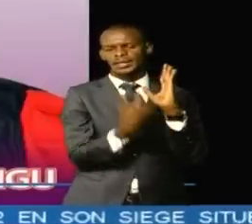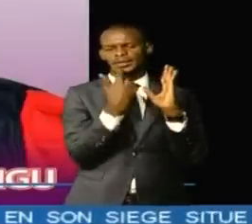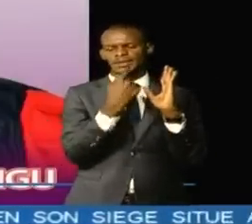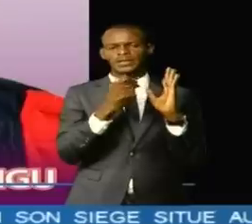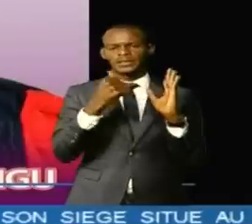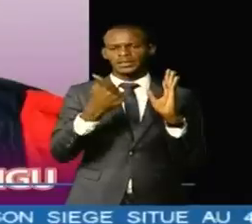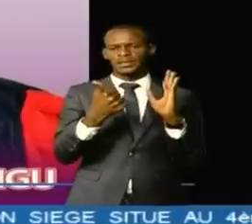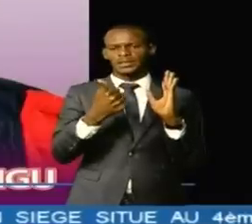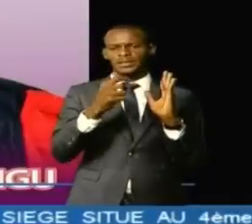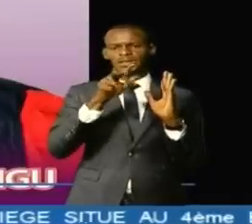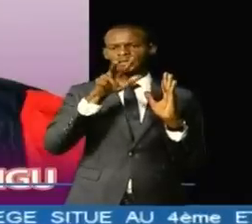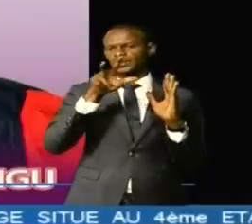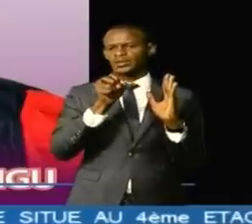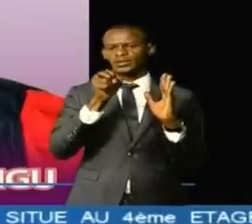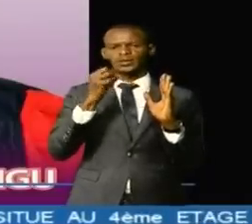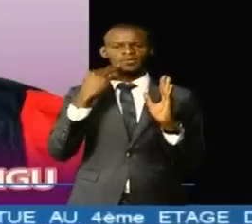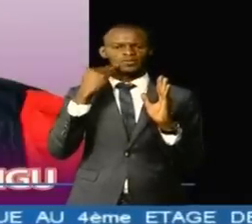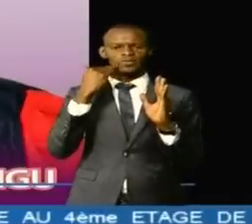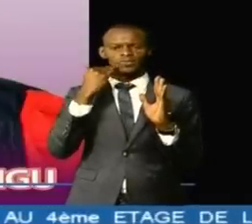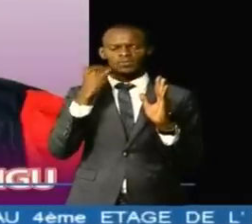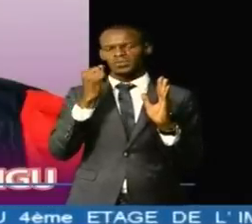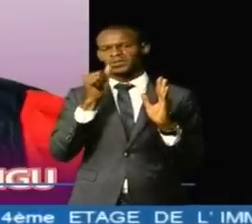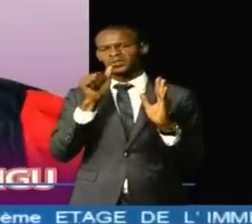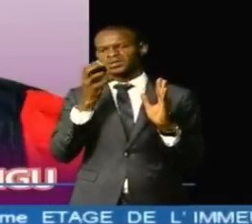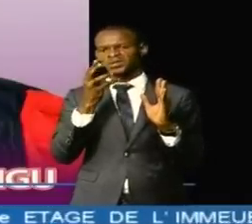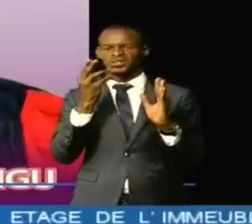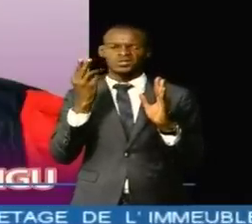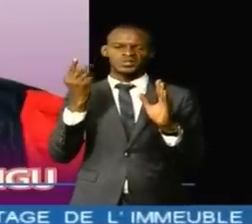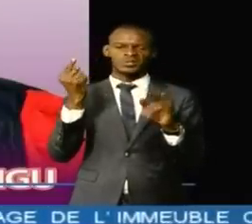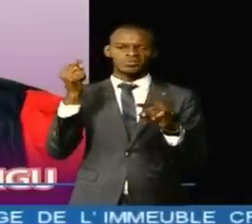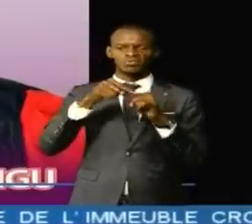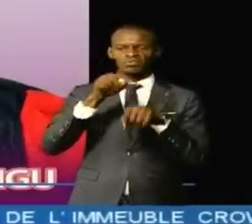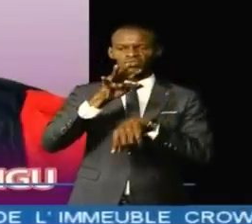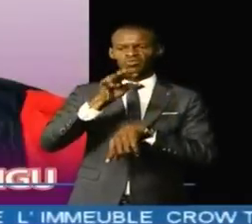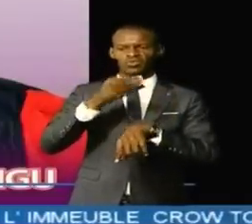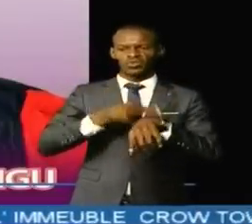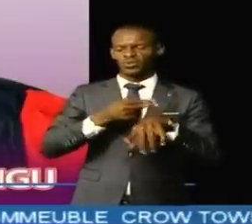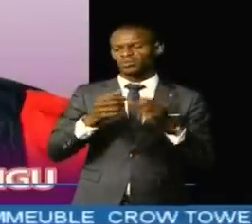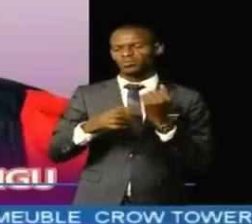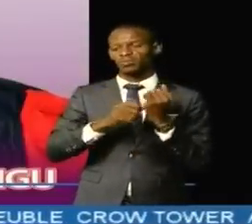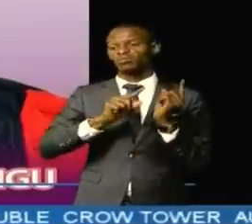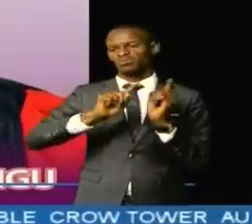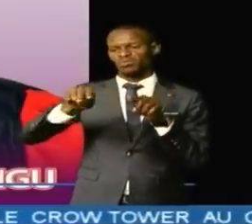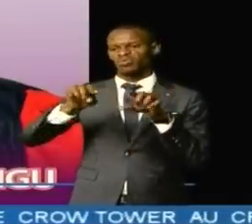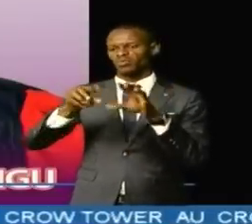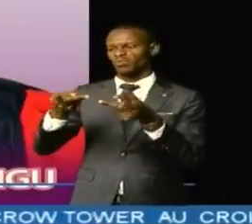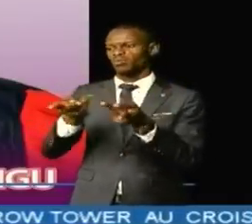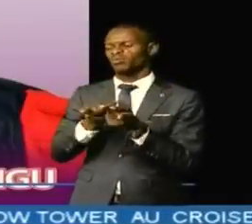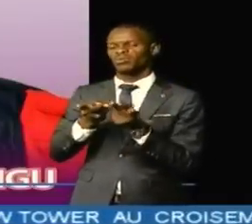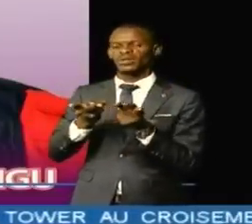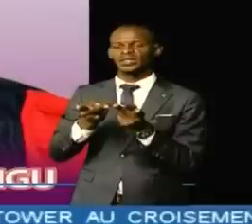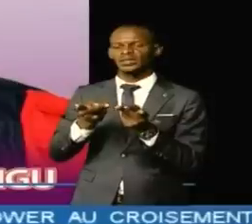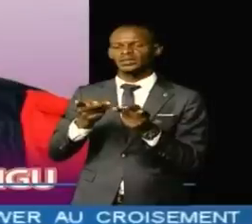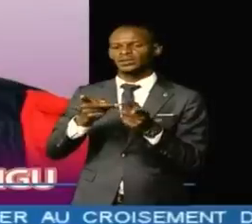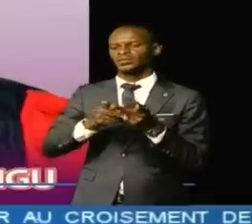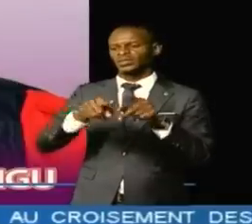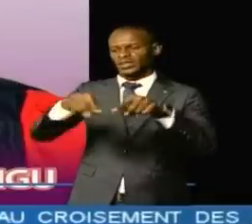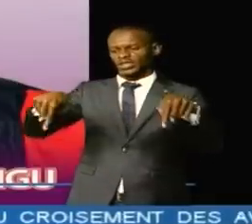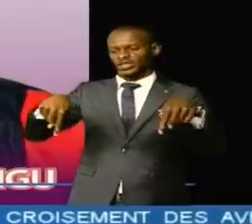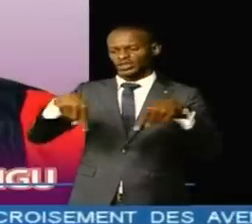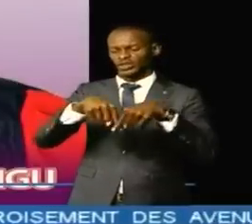mai 2022, de 16h à 4h30, veillée mortuaire en la salle KG